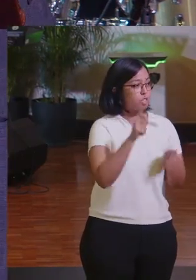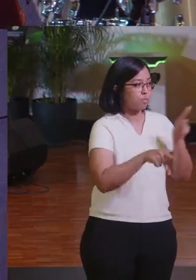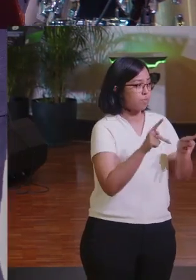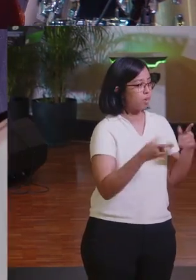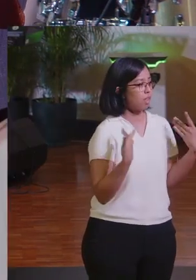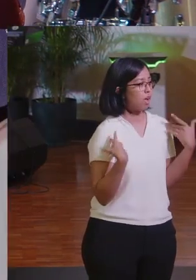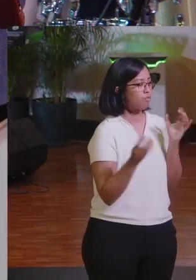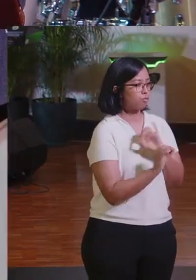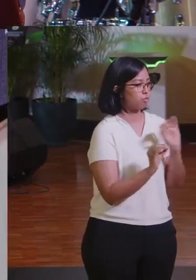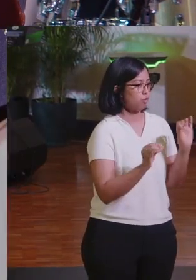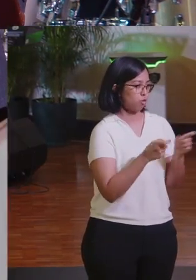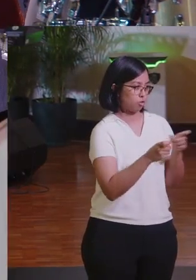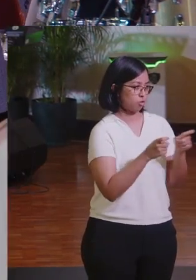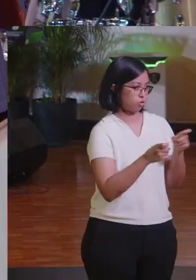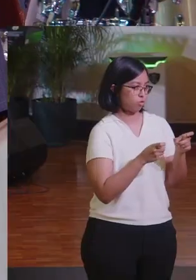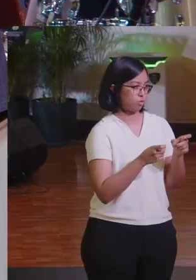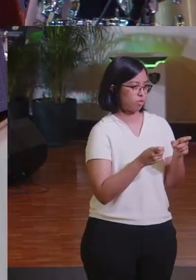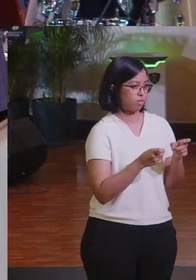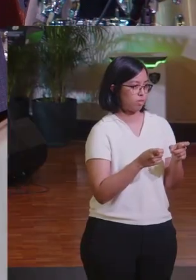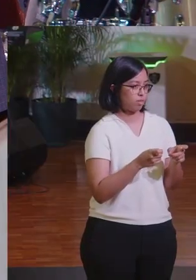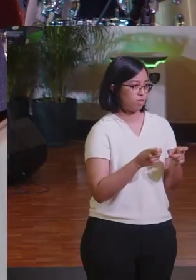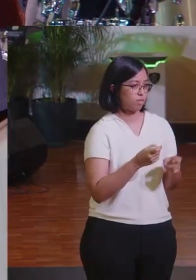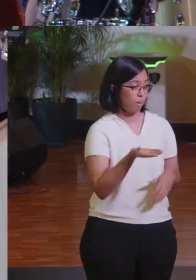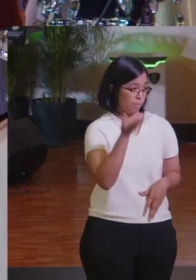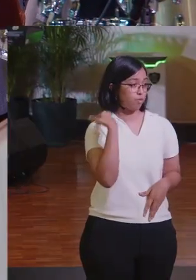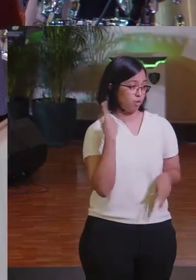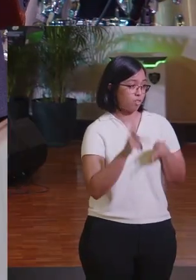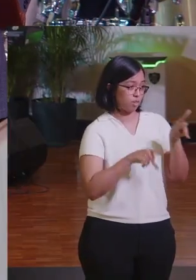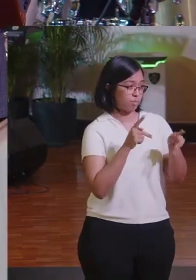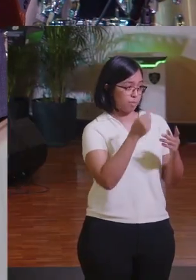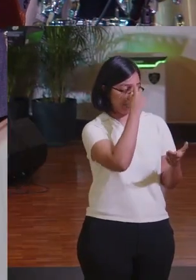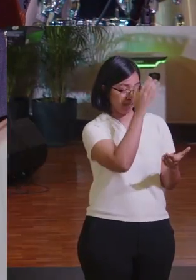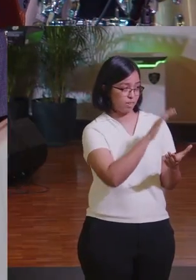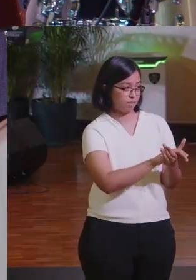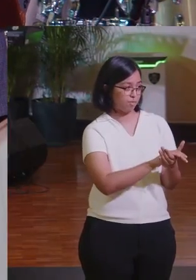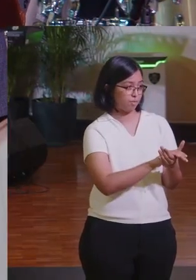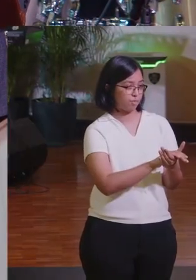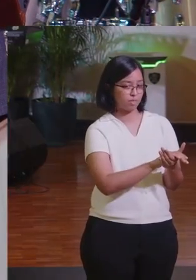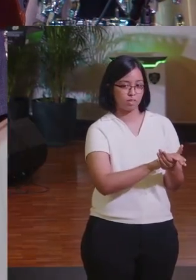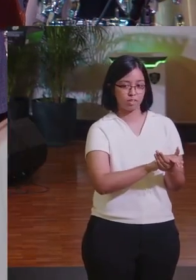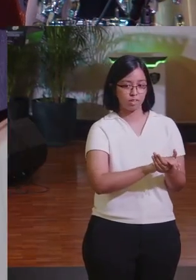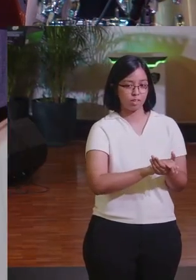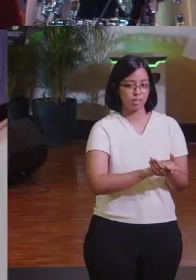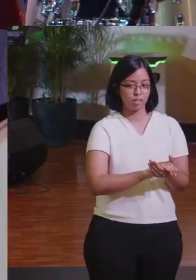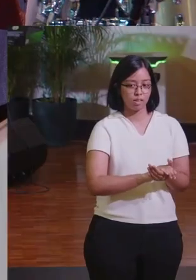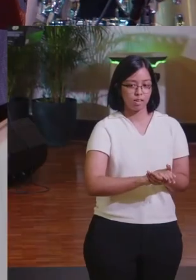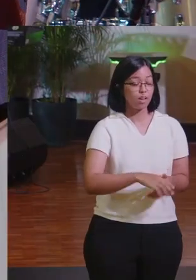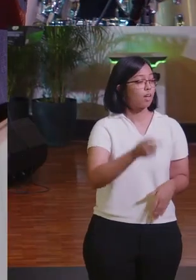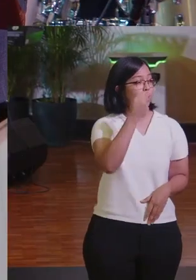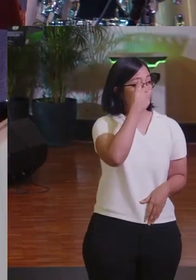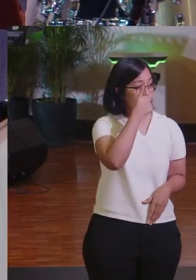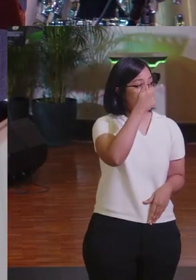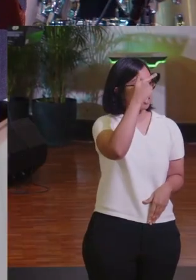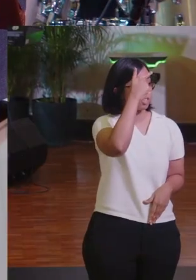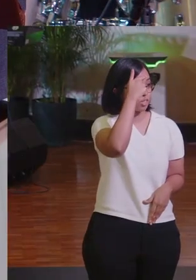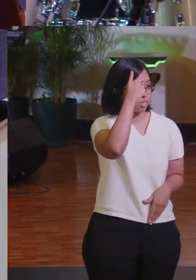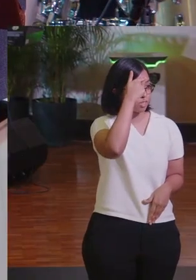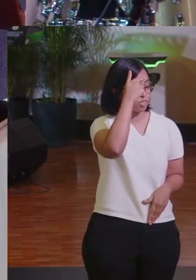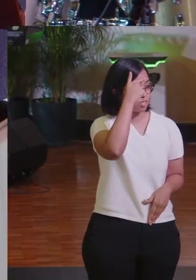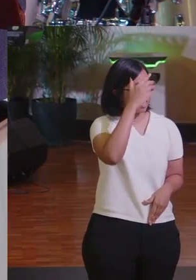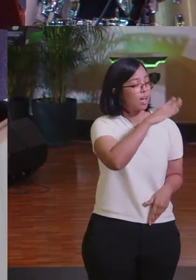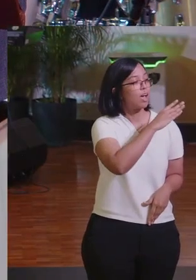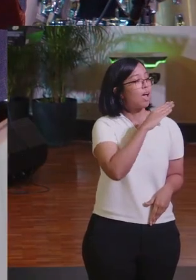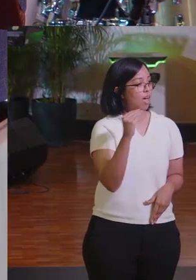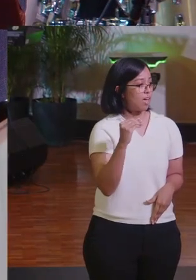may hawak. At yan ay paniniwala pareho sa mga pagano at maging sa mga mananampalataya ng